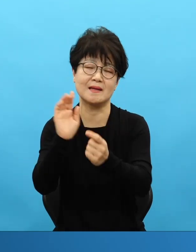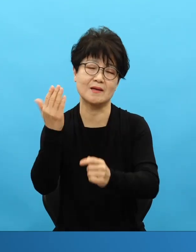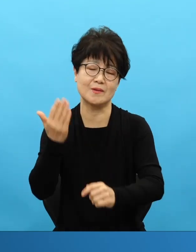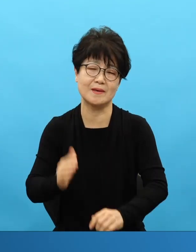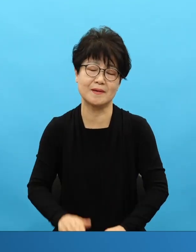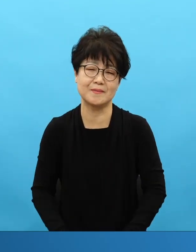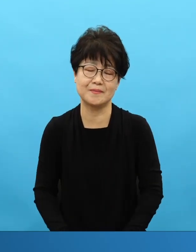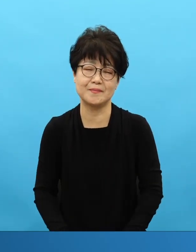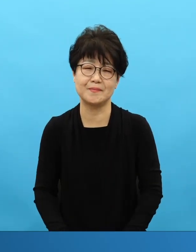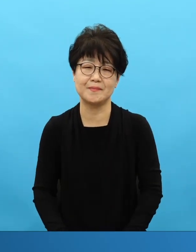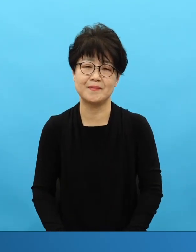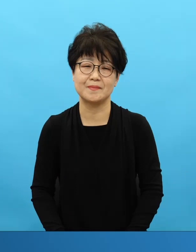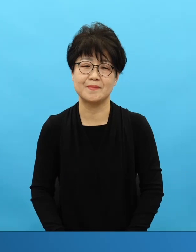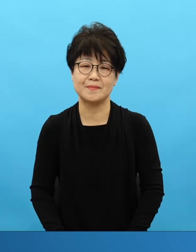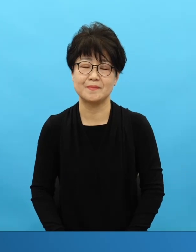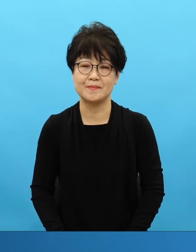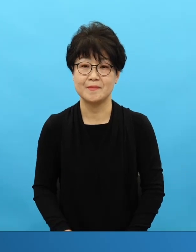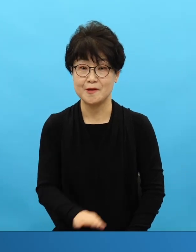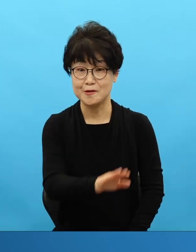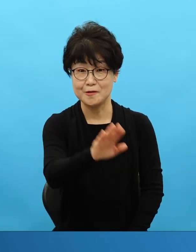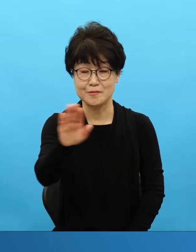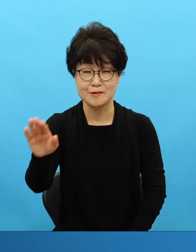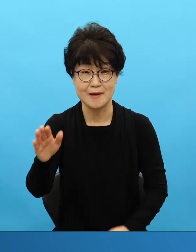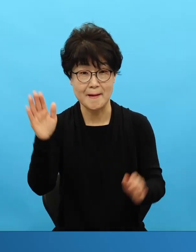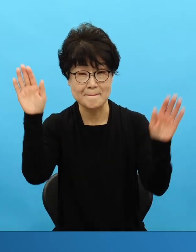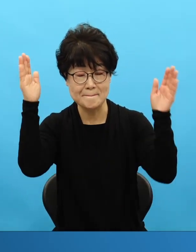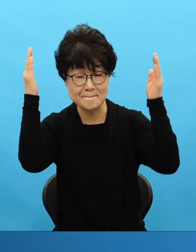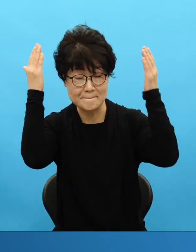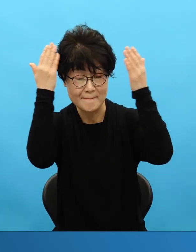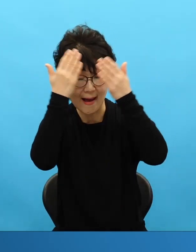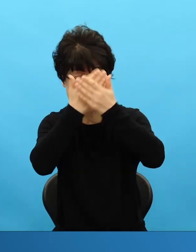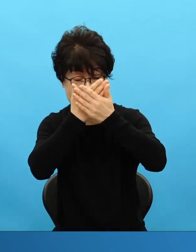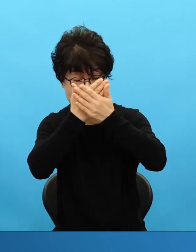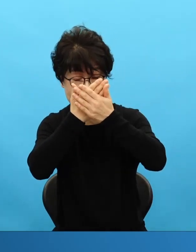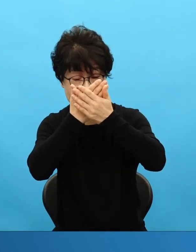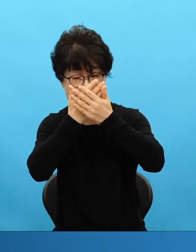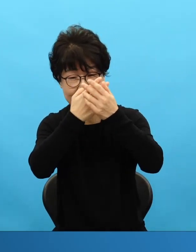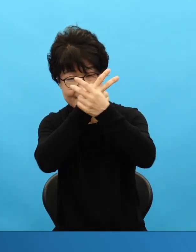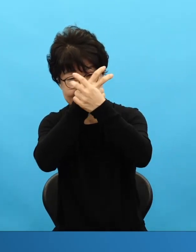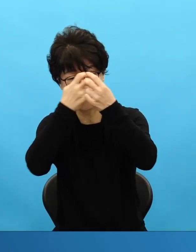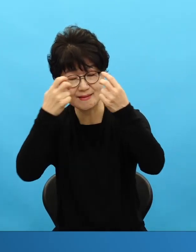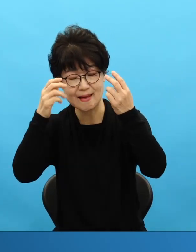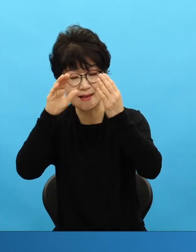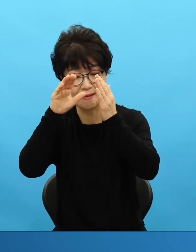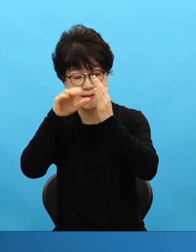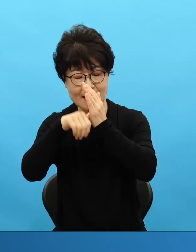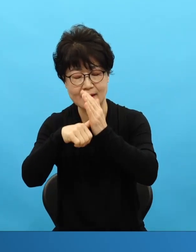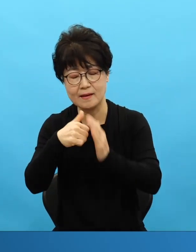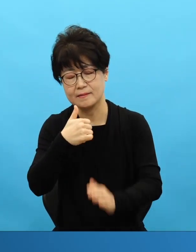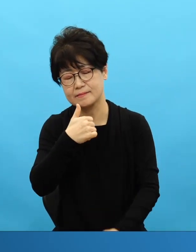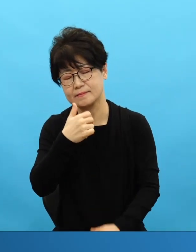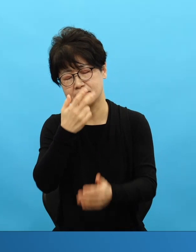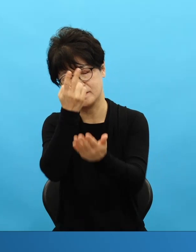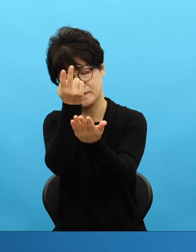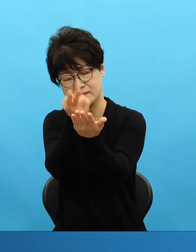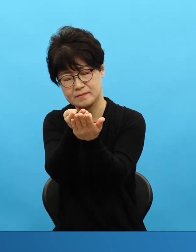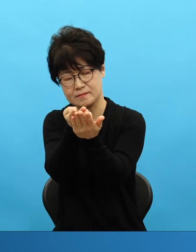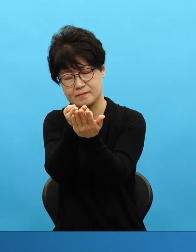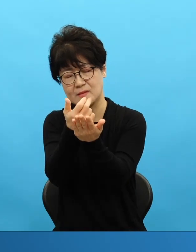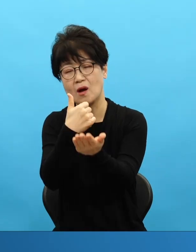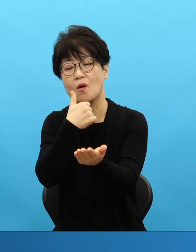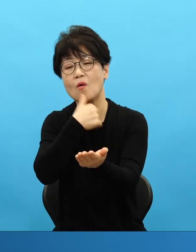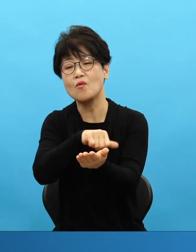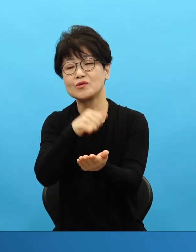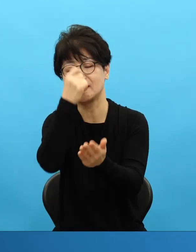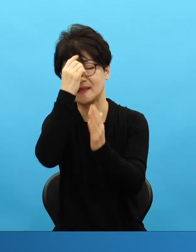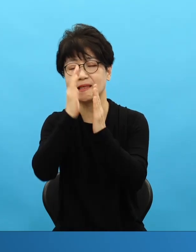뭐냐? 어차피 잘 거 아닙니까? And then you're going to go to sleep anyway. 그때 right? 5분만 기도해도 돼요. That's when you could pray just for